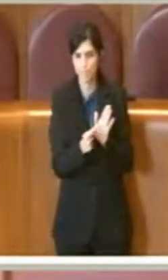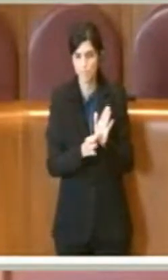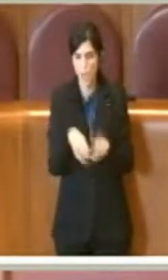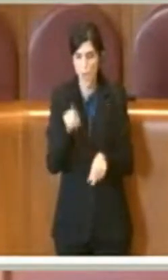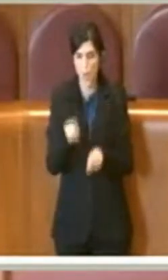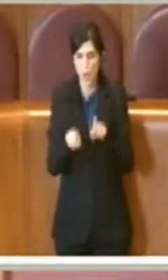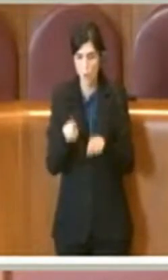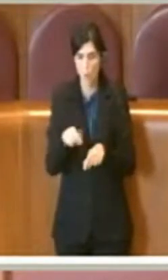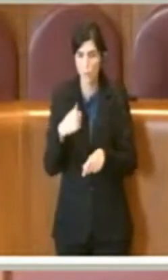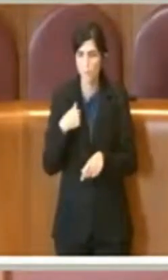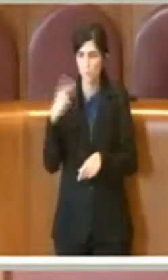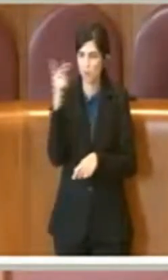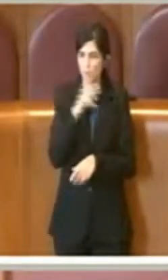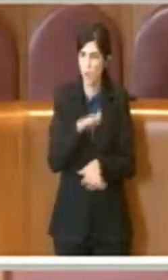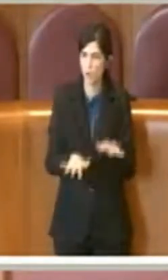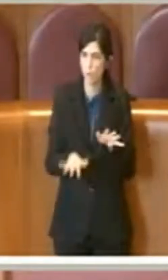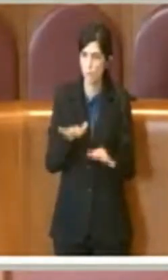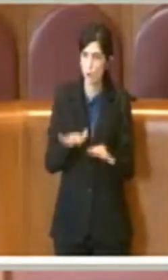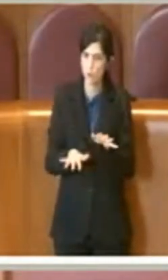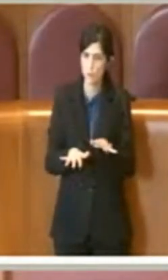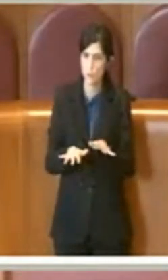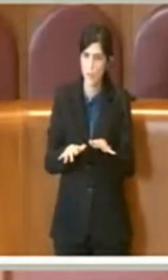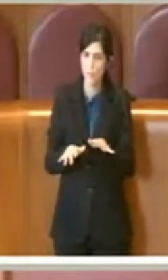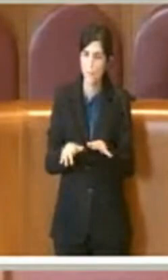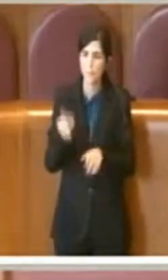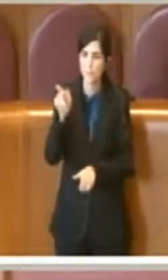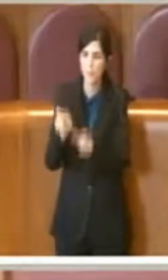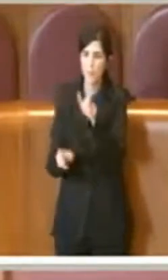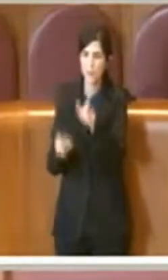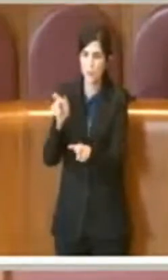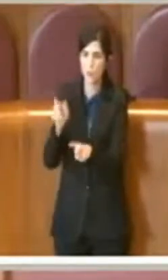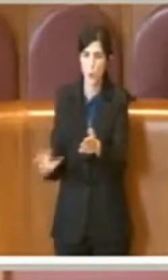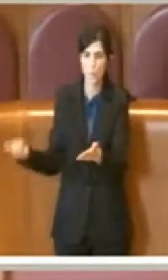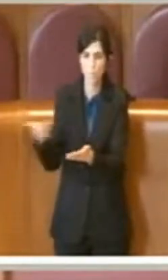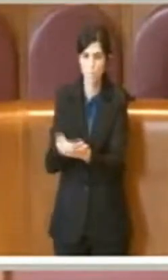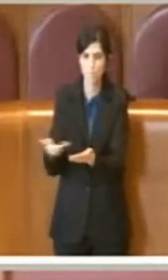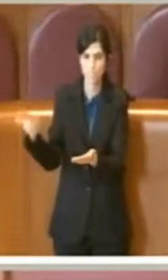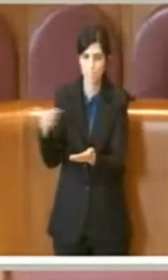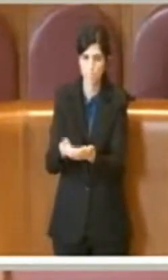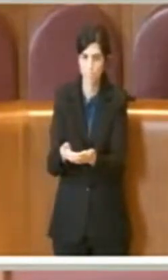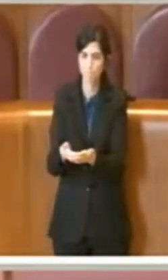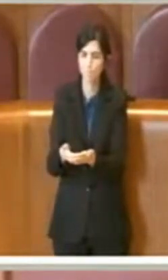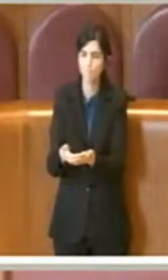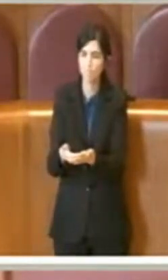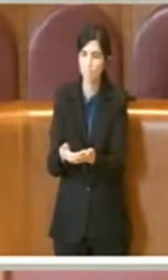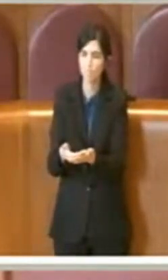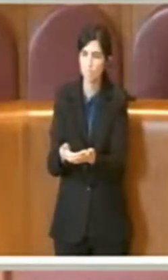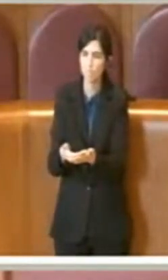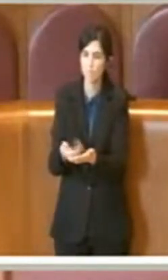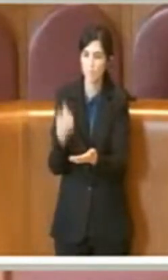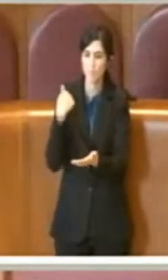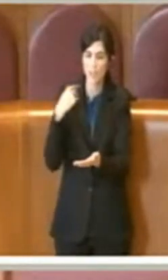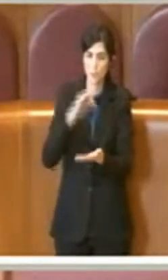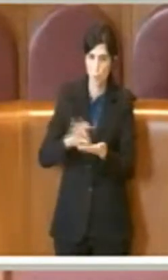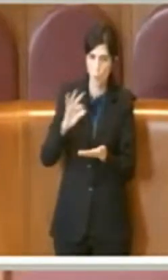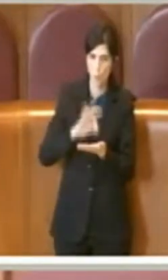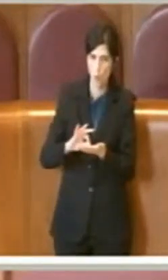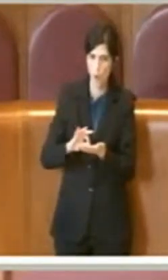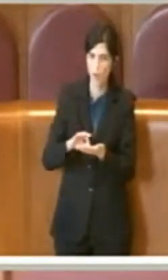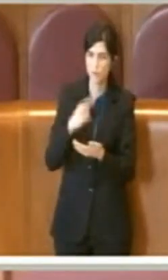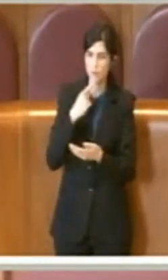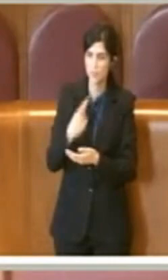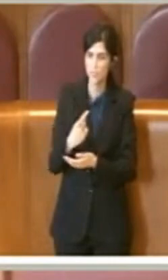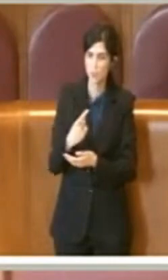probabilmente i proponenti e anno si direbbe a scuola ha poche idee e pure